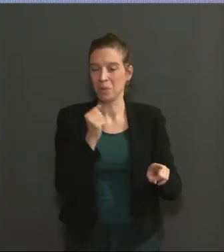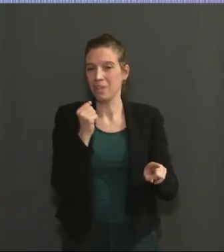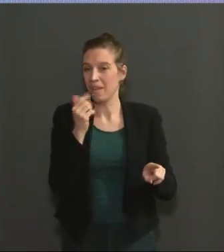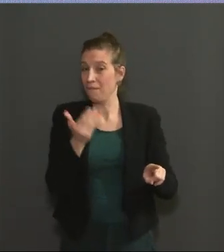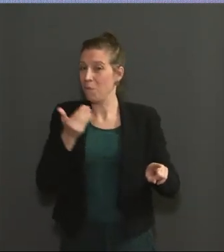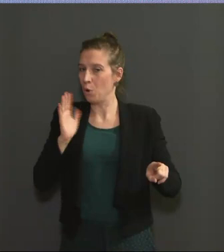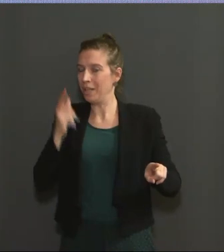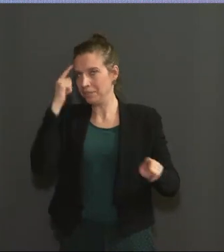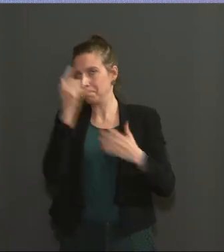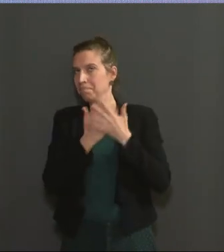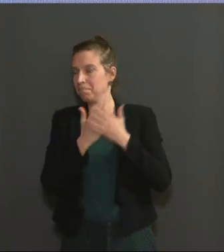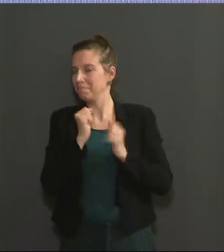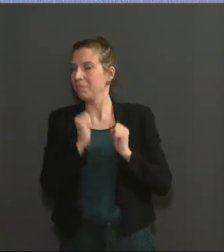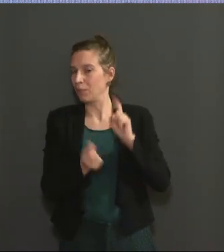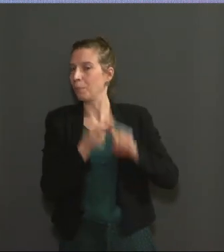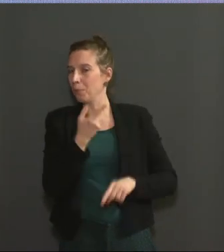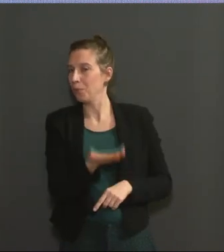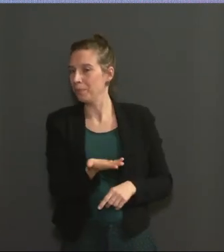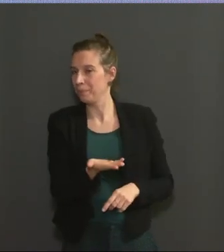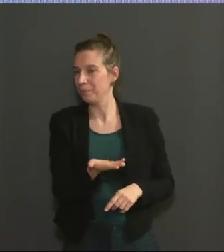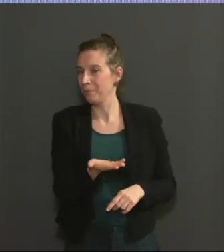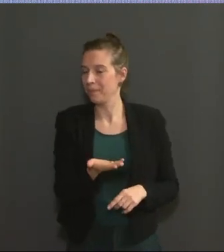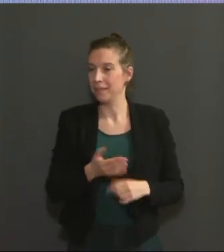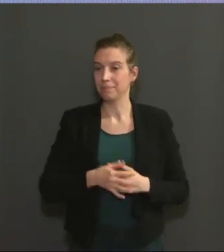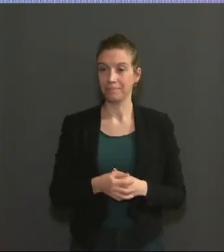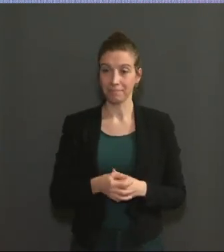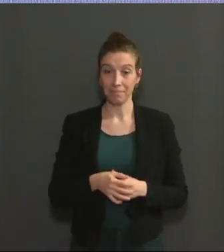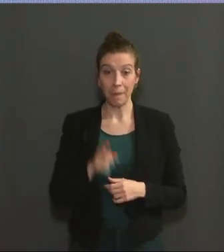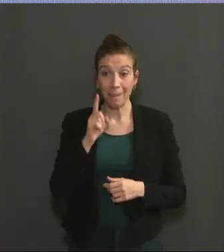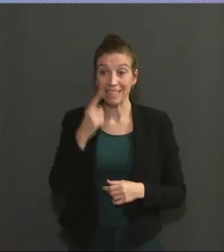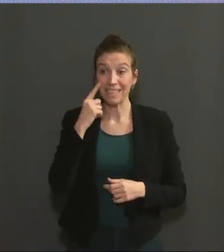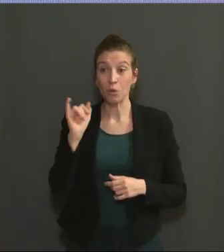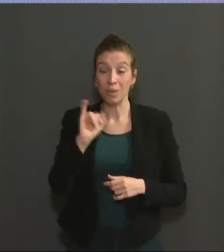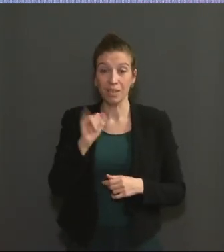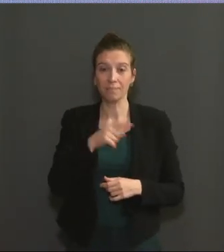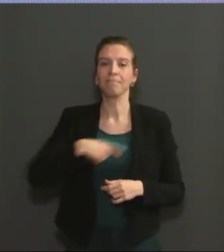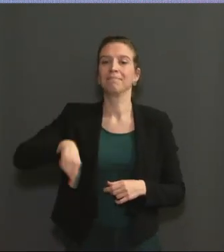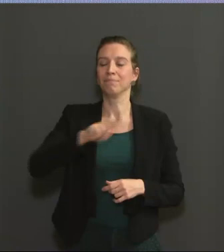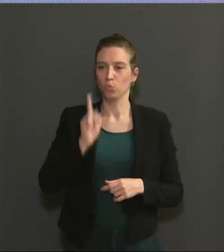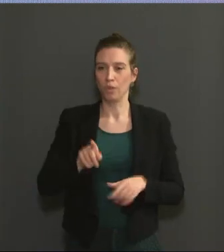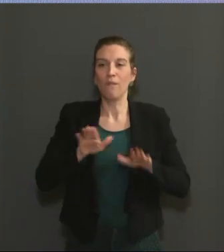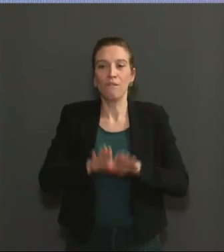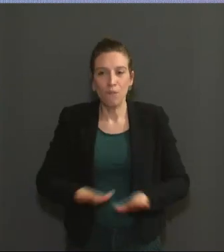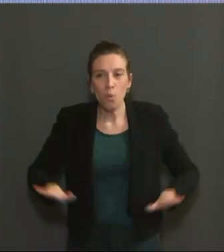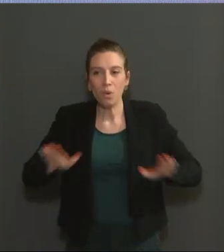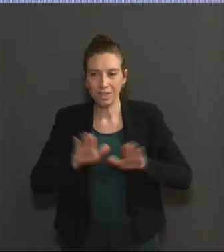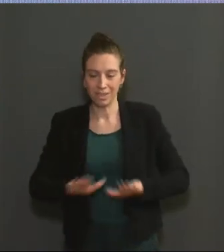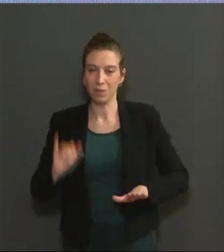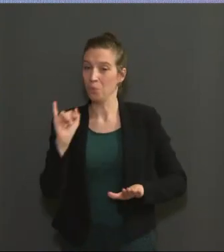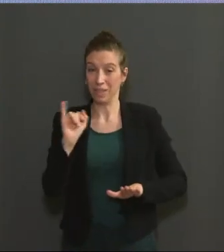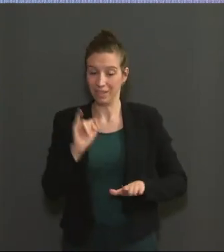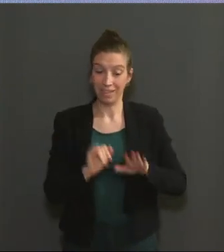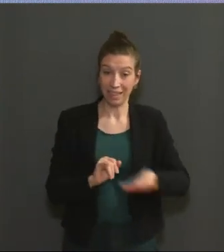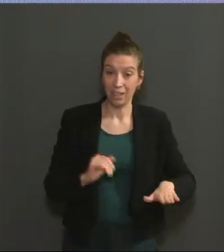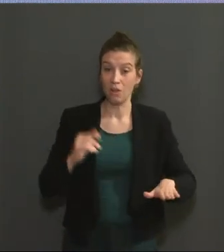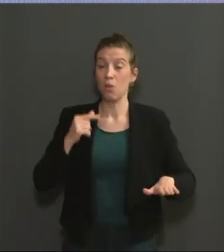illustreert wel dat we nog steeds voorzichtig dienen te zijn bij contacten tussen kinderen en grootouders